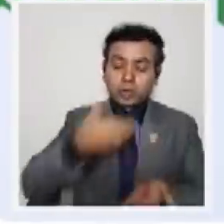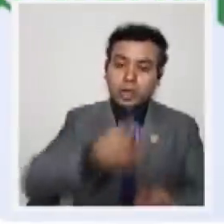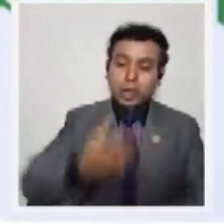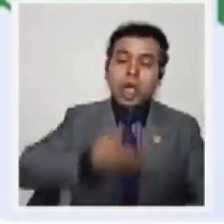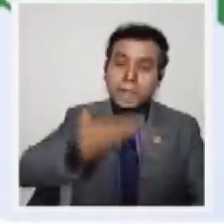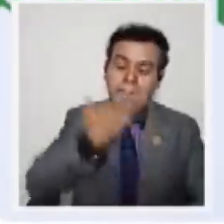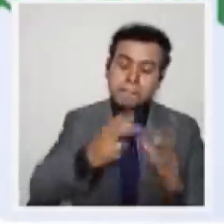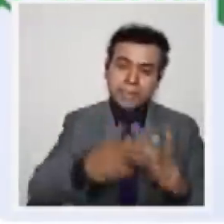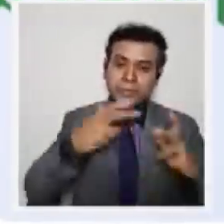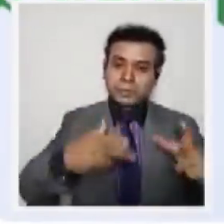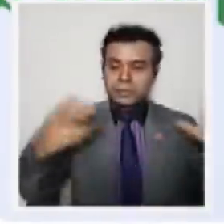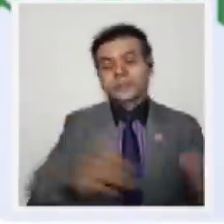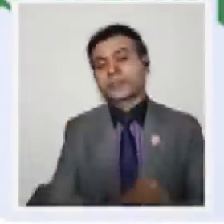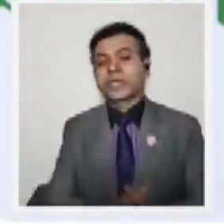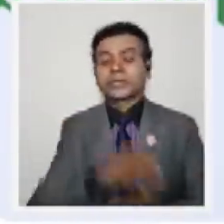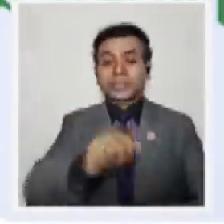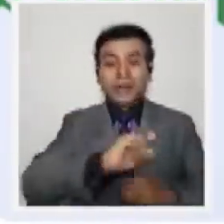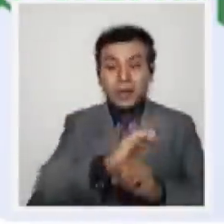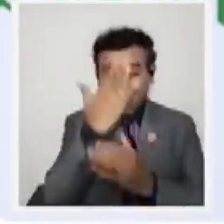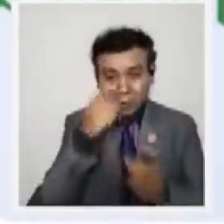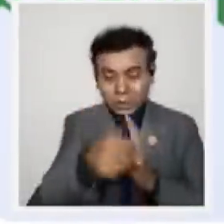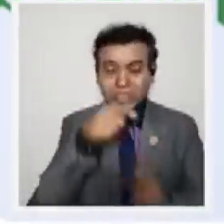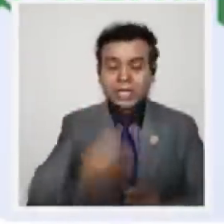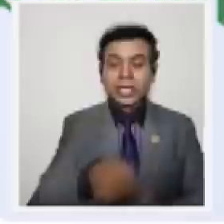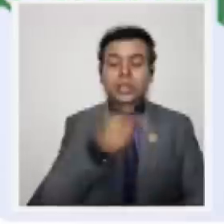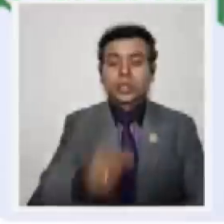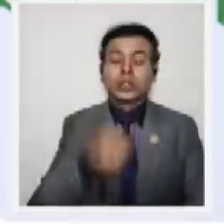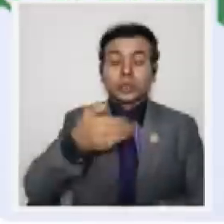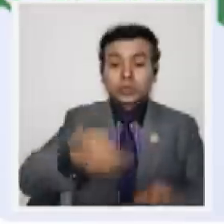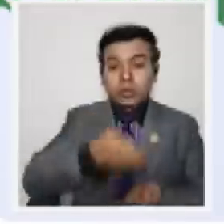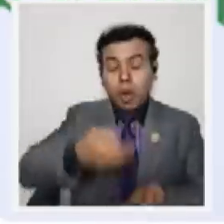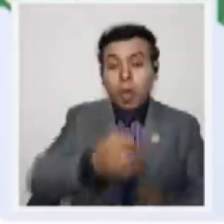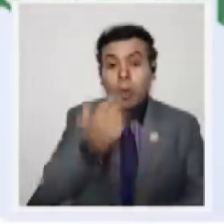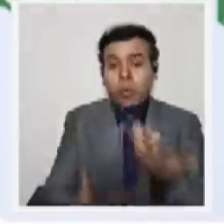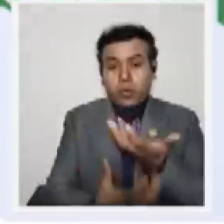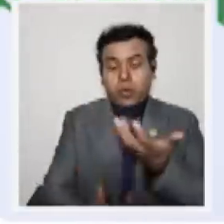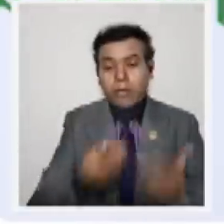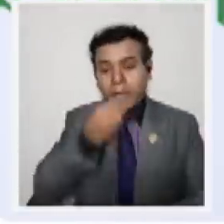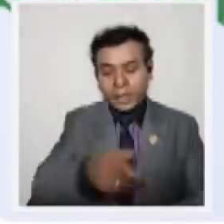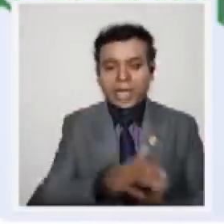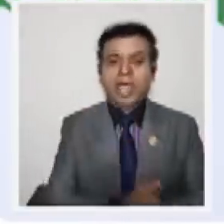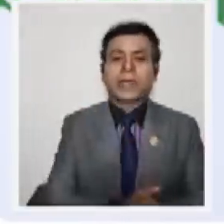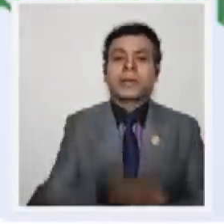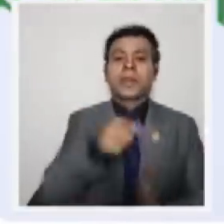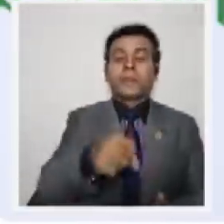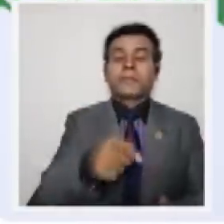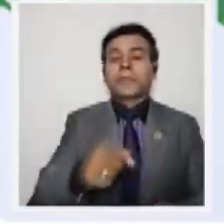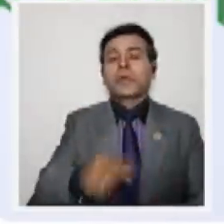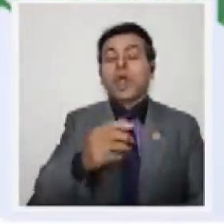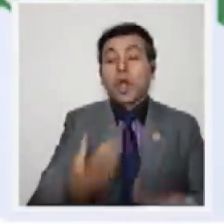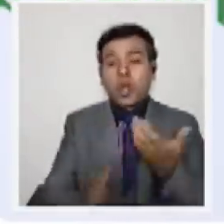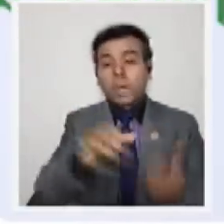খাদ্য তালিকার মধ্যে থাকে। পানি বেশি করে খাওয়া এবং তরল খাওয়া খাওয়া যারা আক্রান্ত হয়েছেন তাদের জন্য সুফল বয়ে